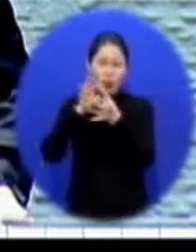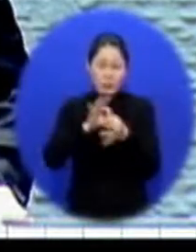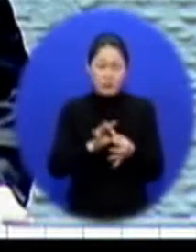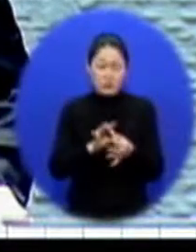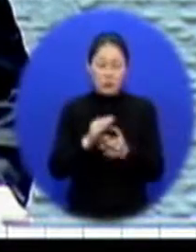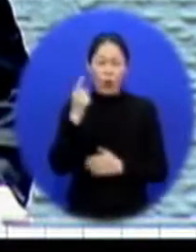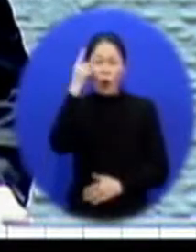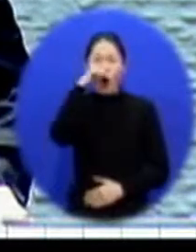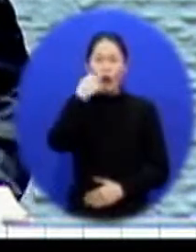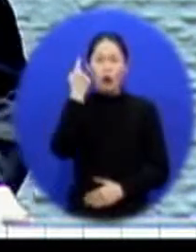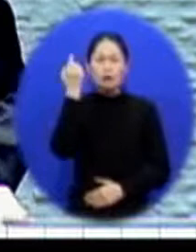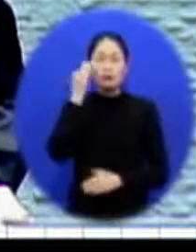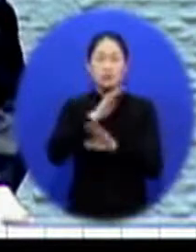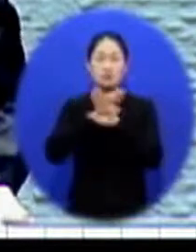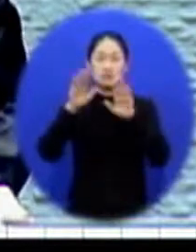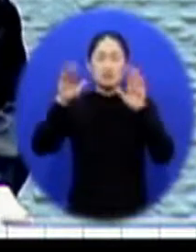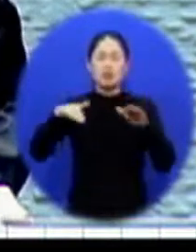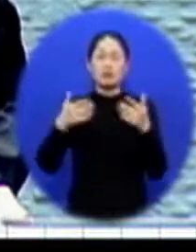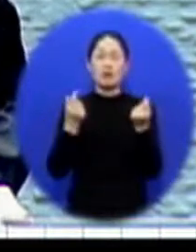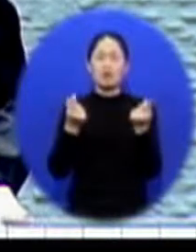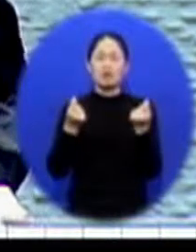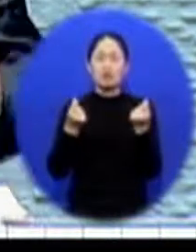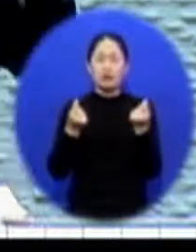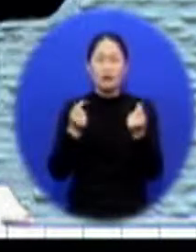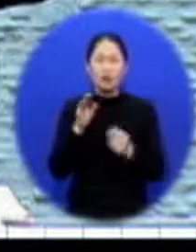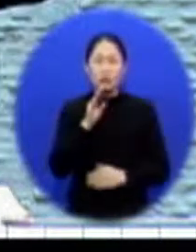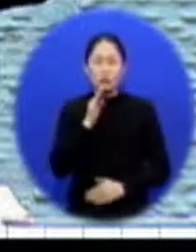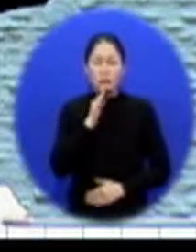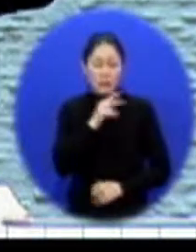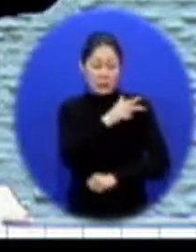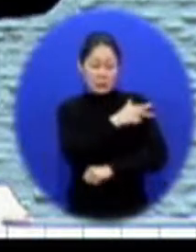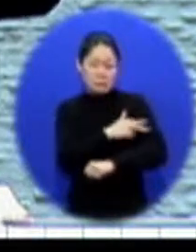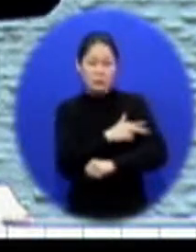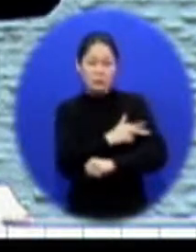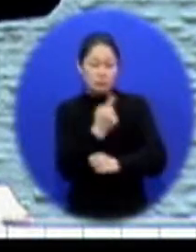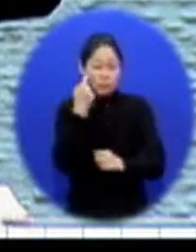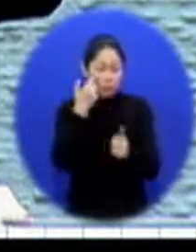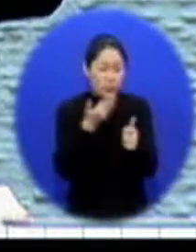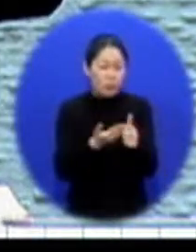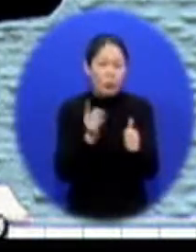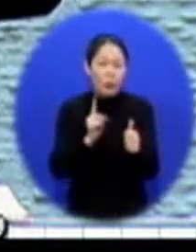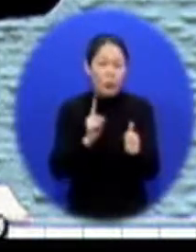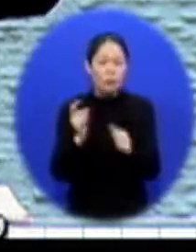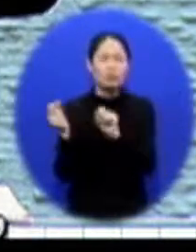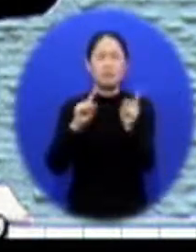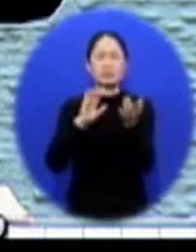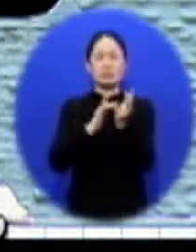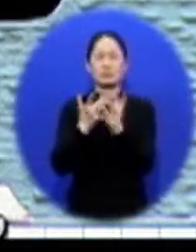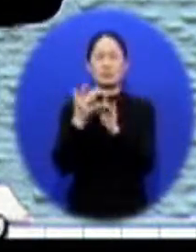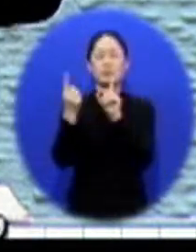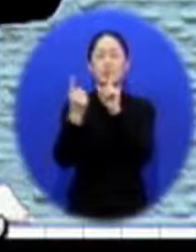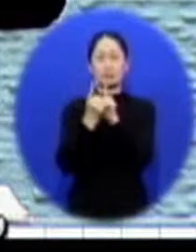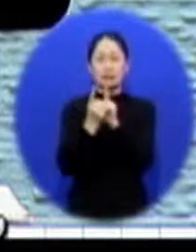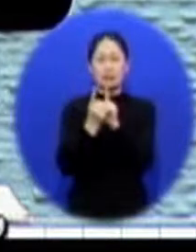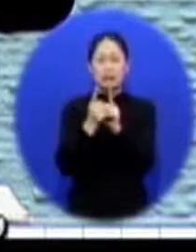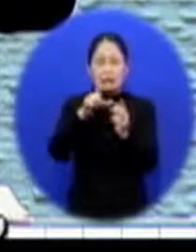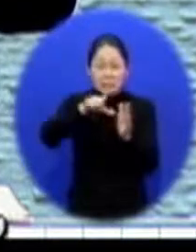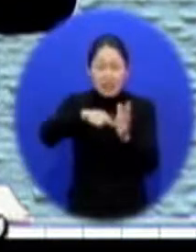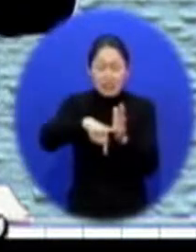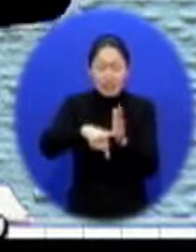있었나 스데반 집사의 물어보면 부활의 예수님을 만났기 때문 이에요 돌에 맞아 죽어가는 그